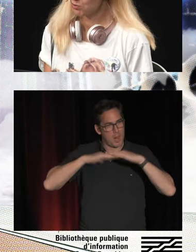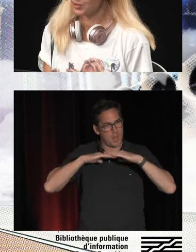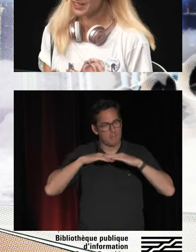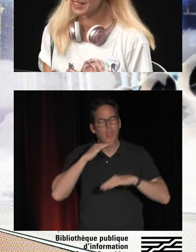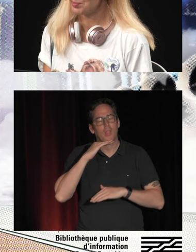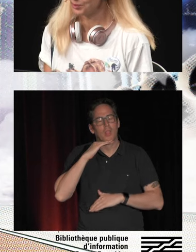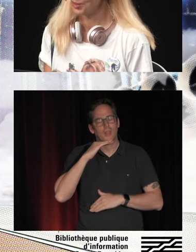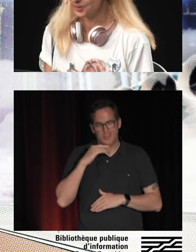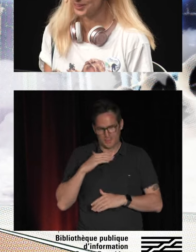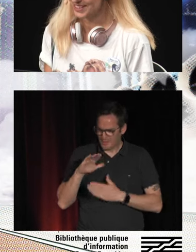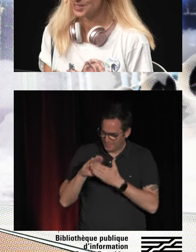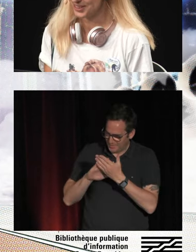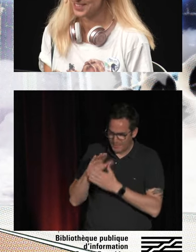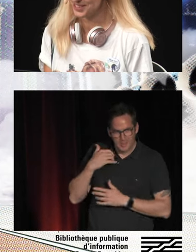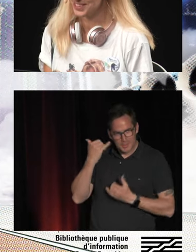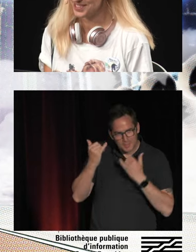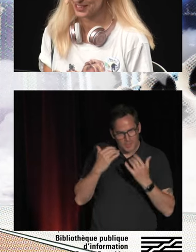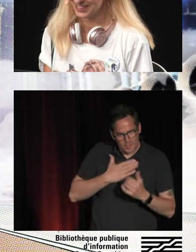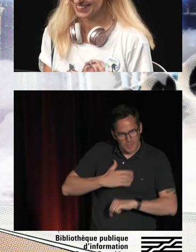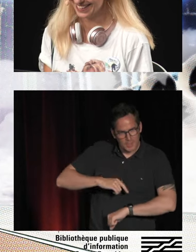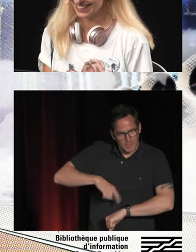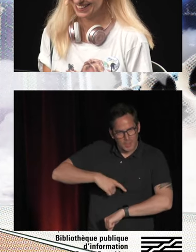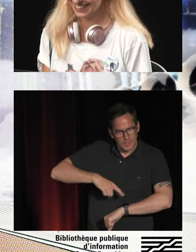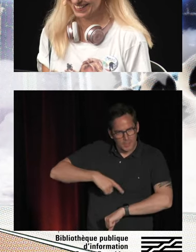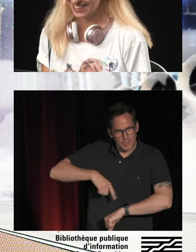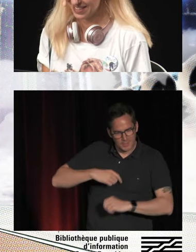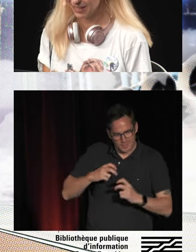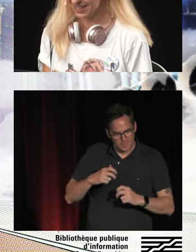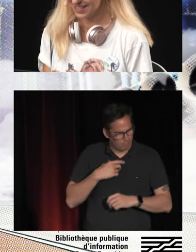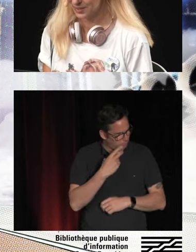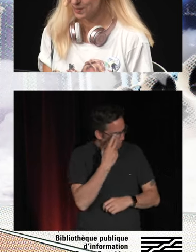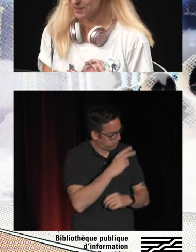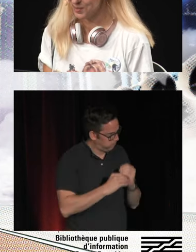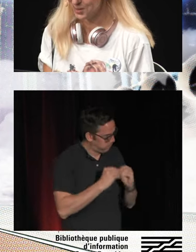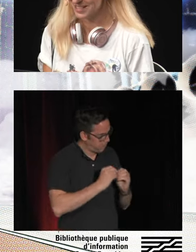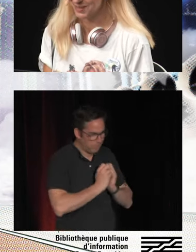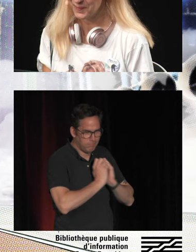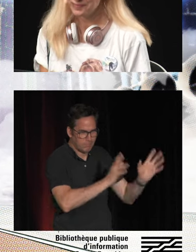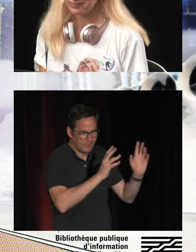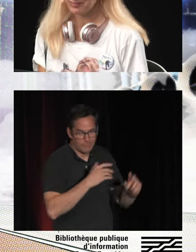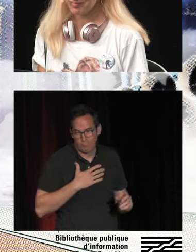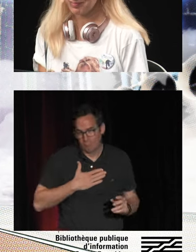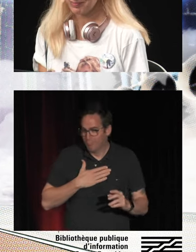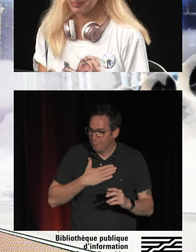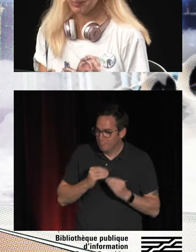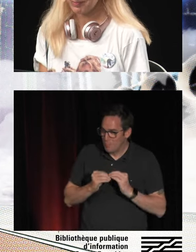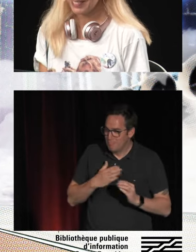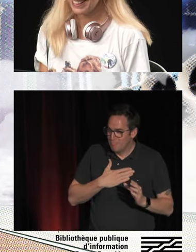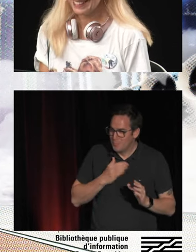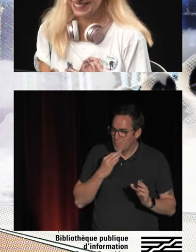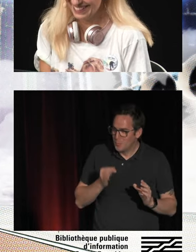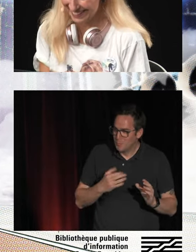Imaginez-moi quand je me suis entraînée pendant des heures. C'est vrai, c'est complètement mon problème.